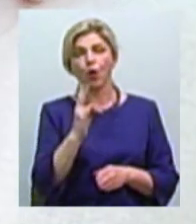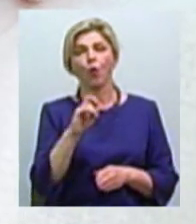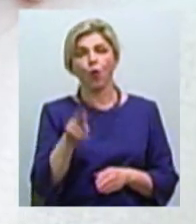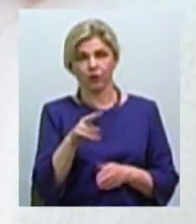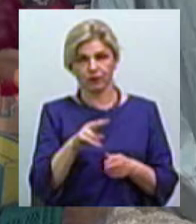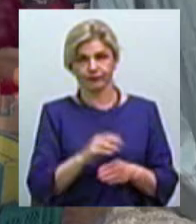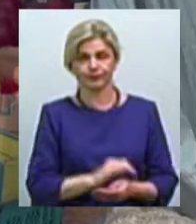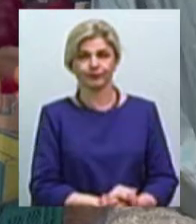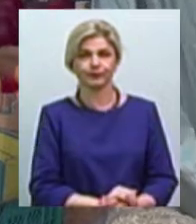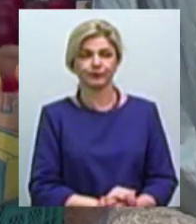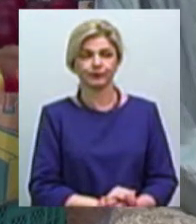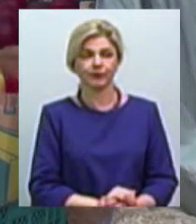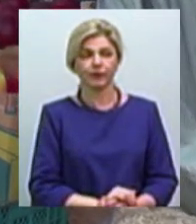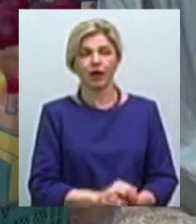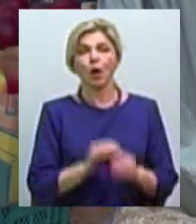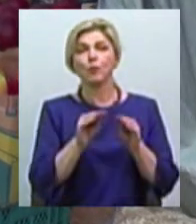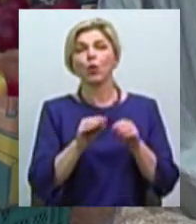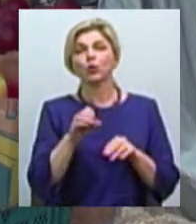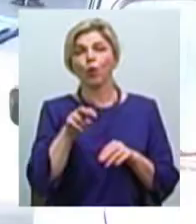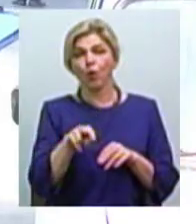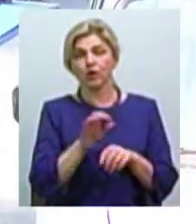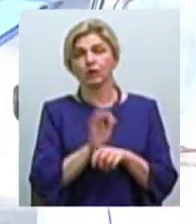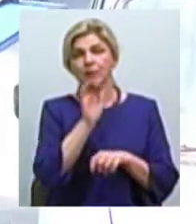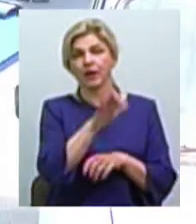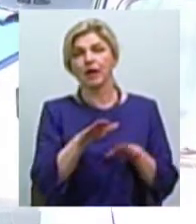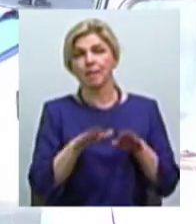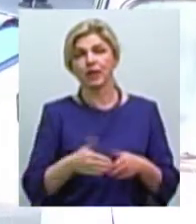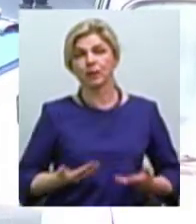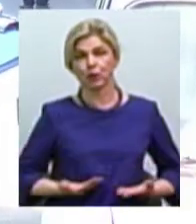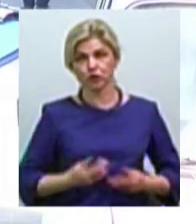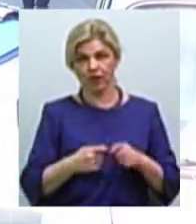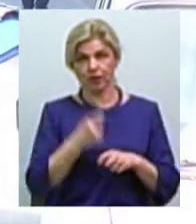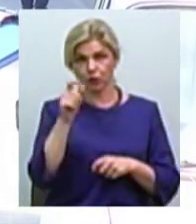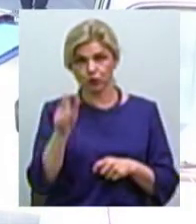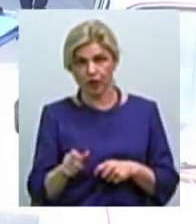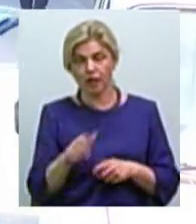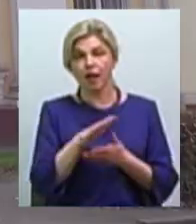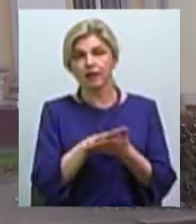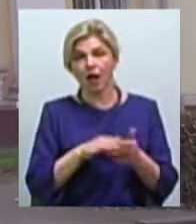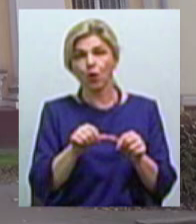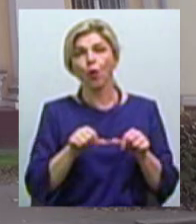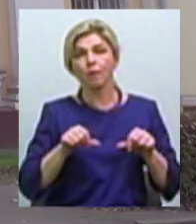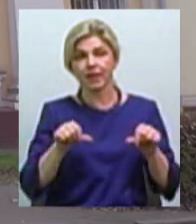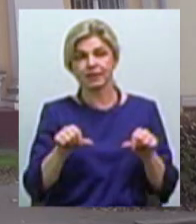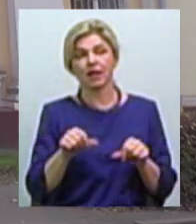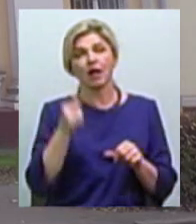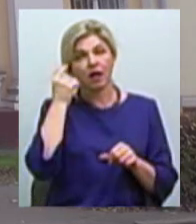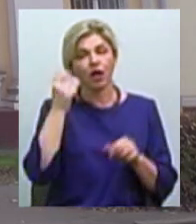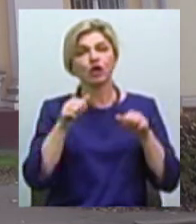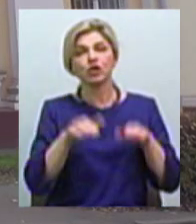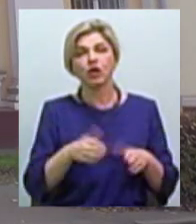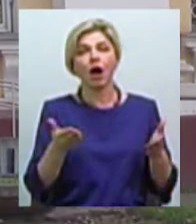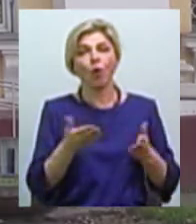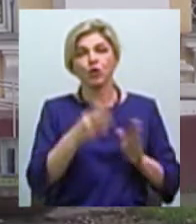код. Протоколи відправляються за місцем проживання правопорушника. Далі члени комісії в адміністрації району вирішують, який штраф